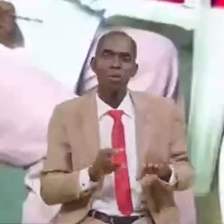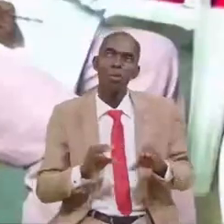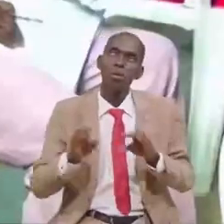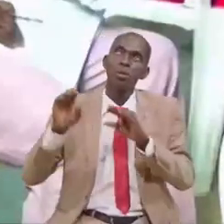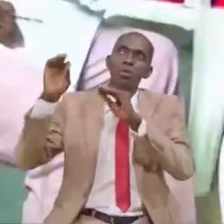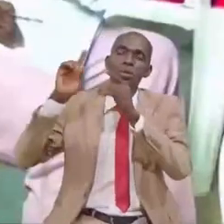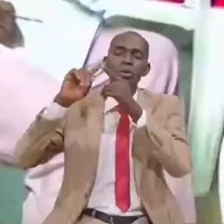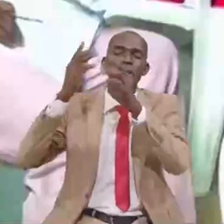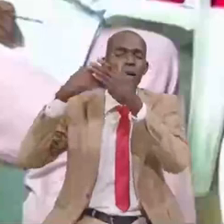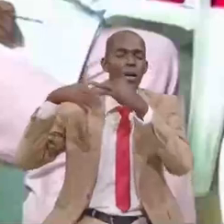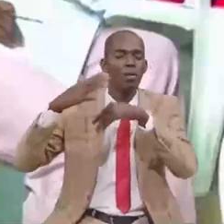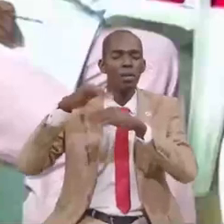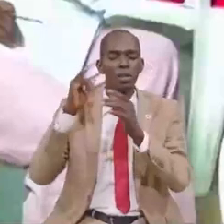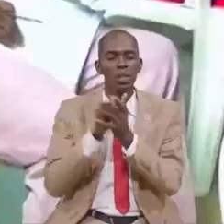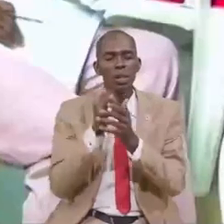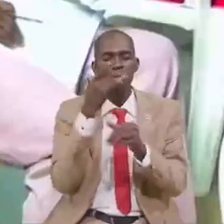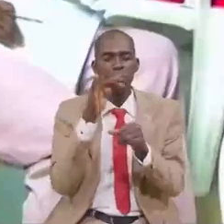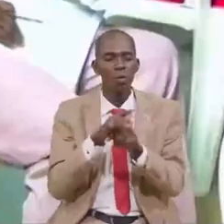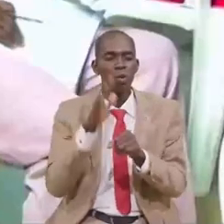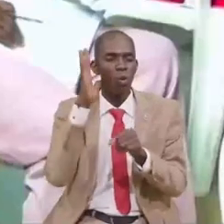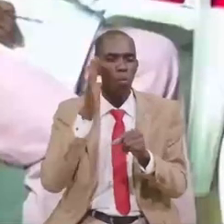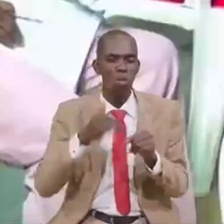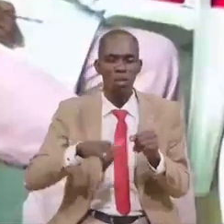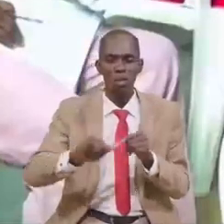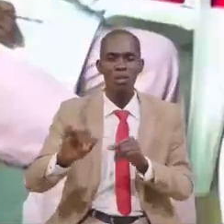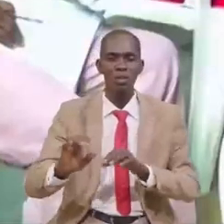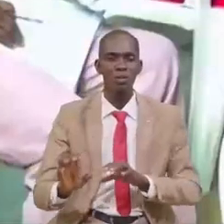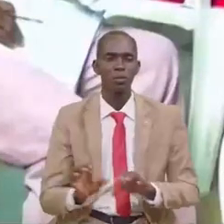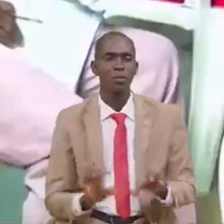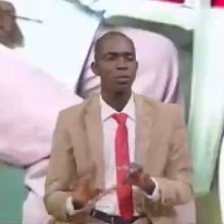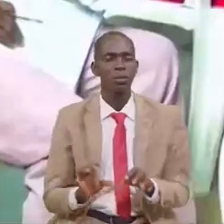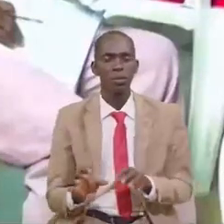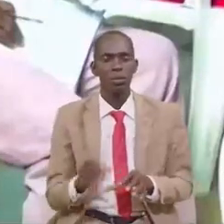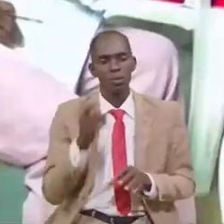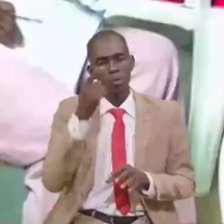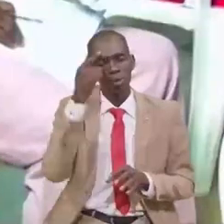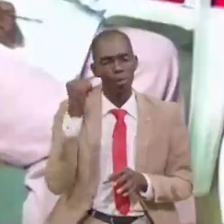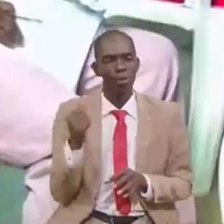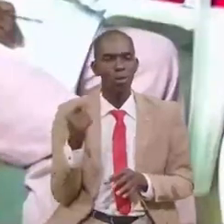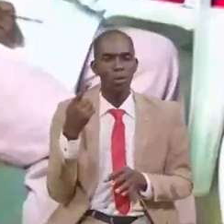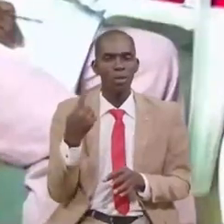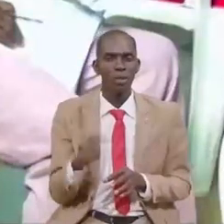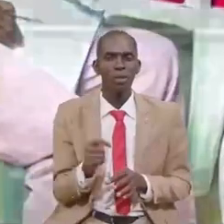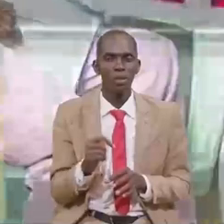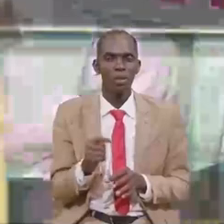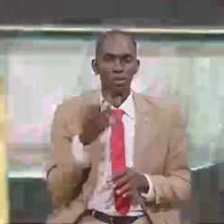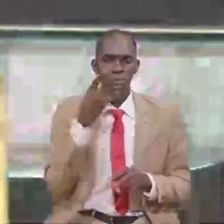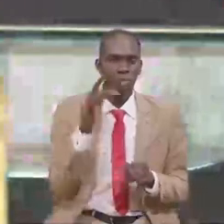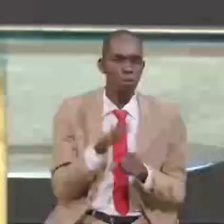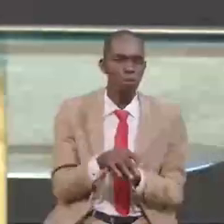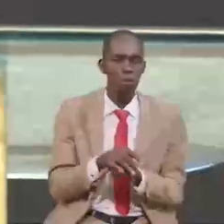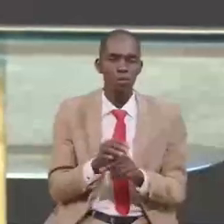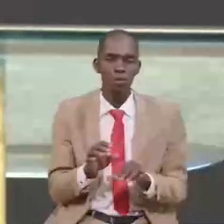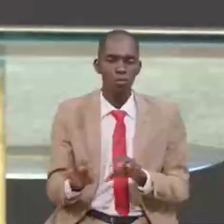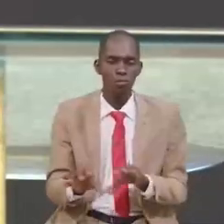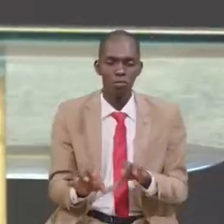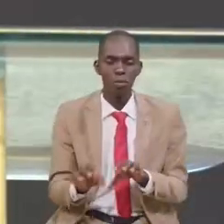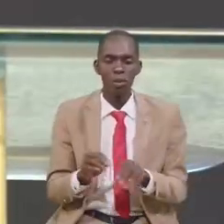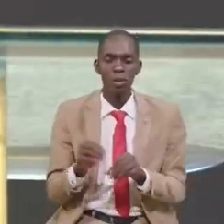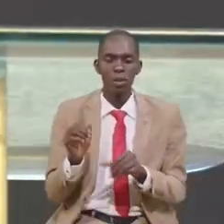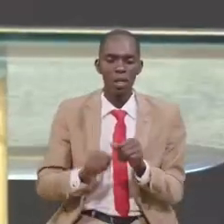ciel, la prophétie va toujours s'accomplir. Et comme cette promesse s'accomplit toujours dans chaque